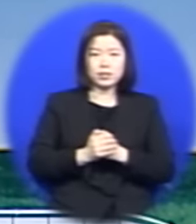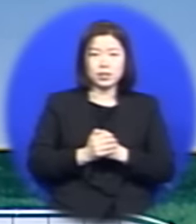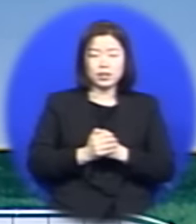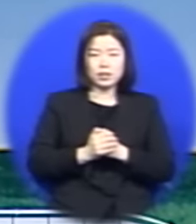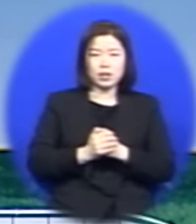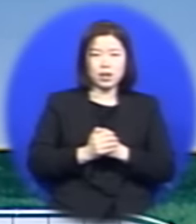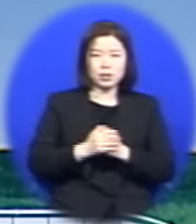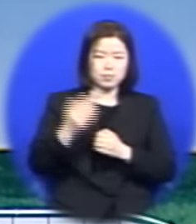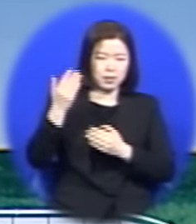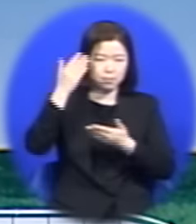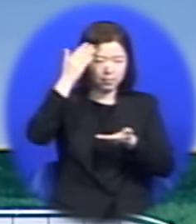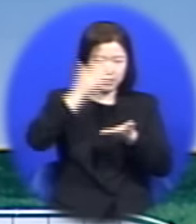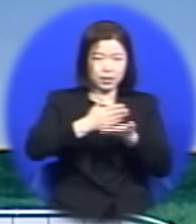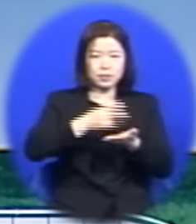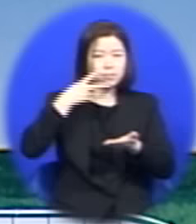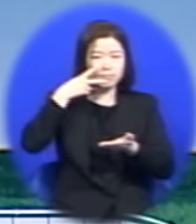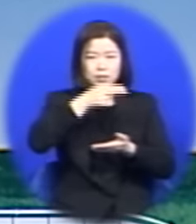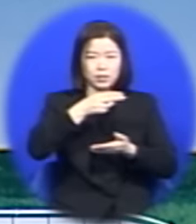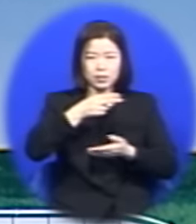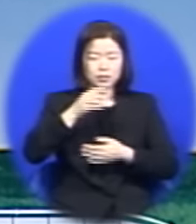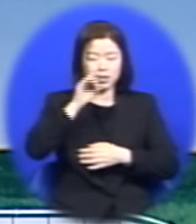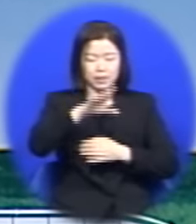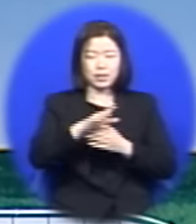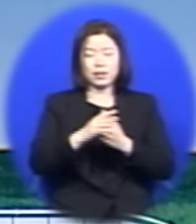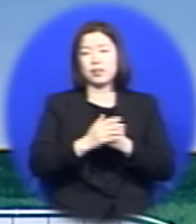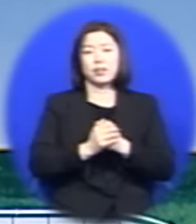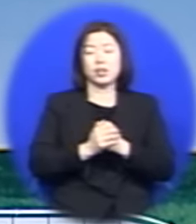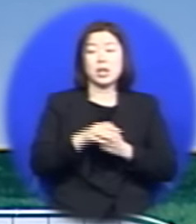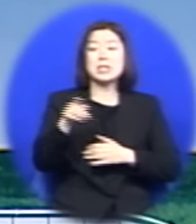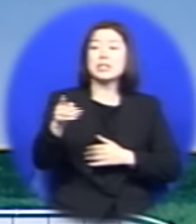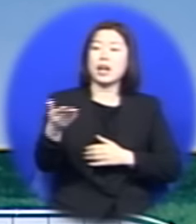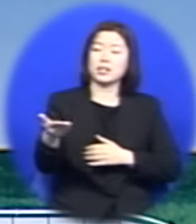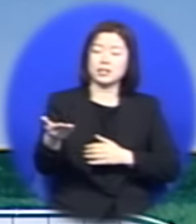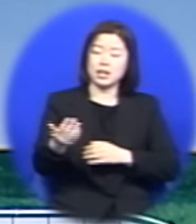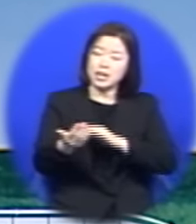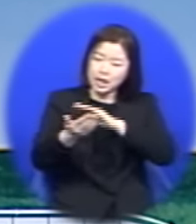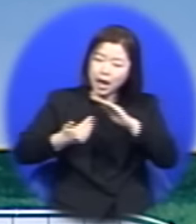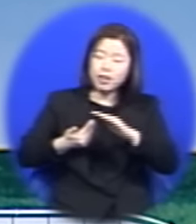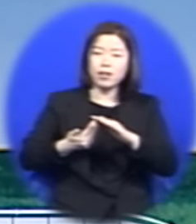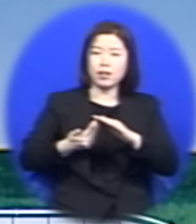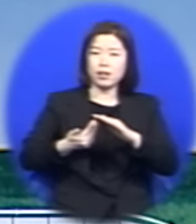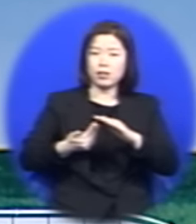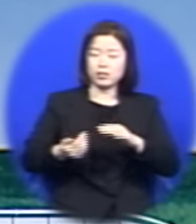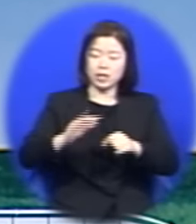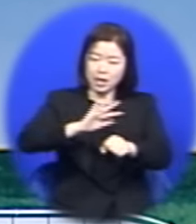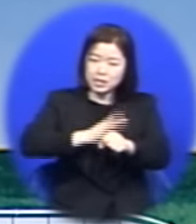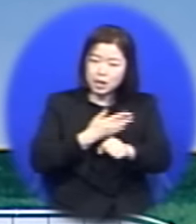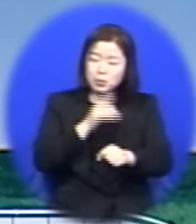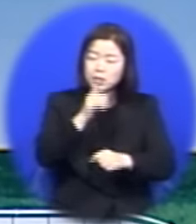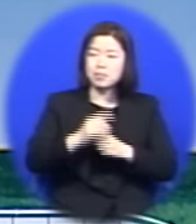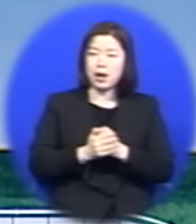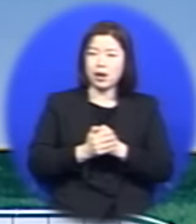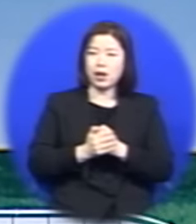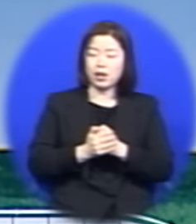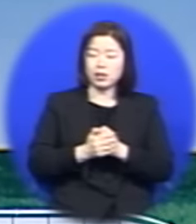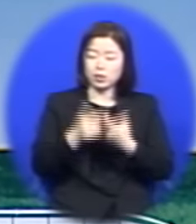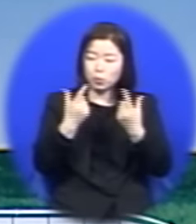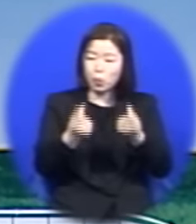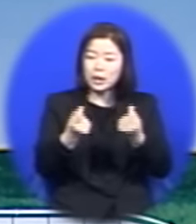단칼에 그냥 거부하시더라고요. 당신이 전에도 그랬잖아요 잘못했다고. 근데 이번에도 또